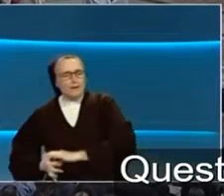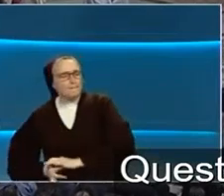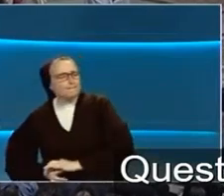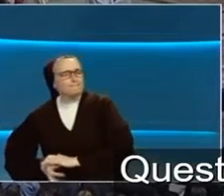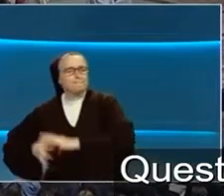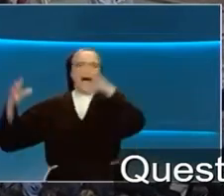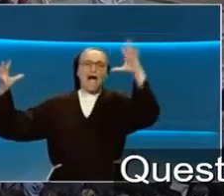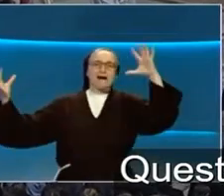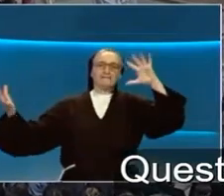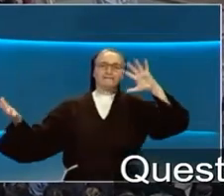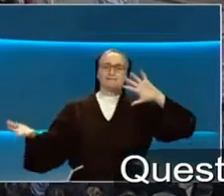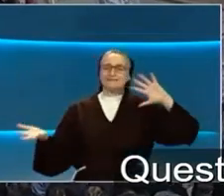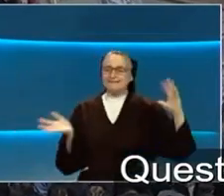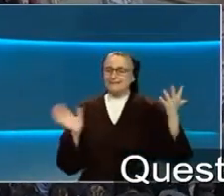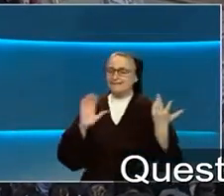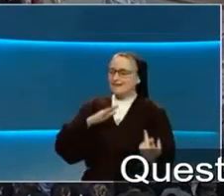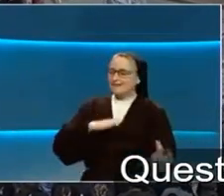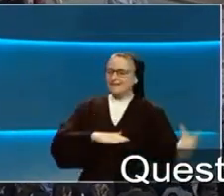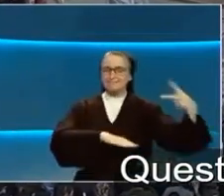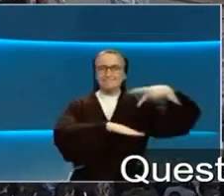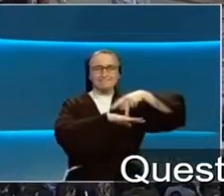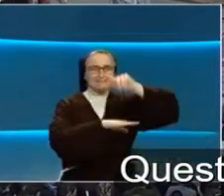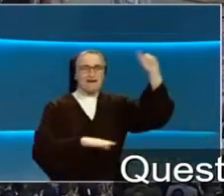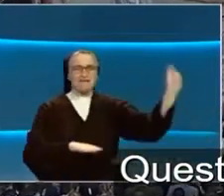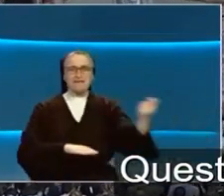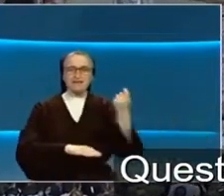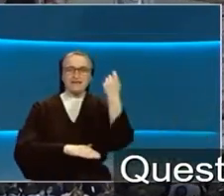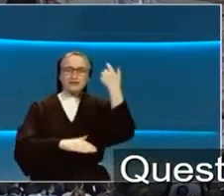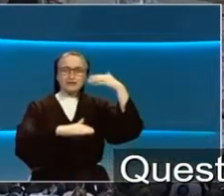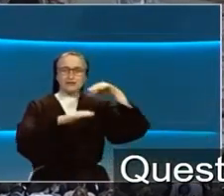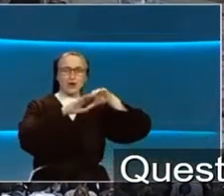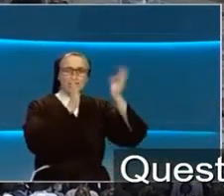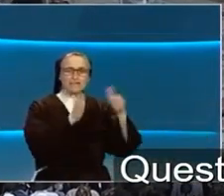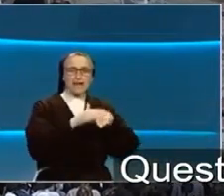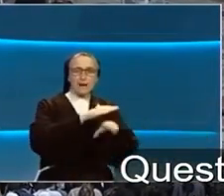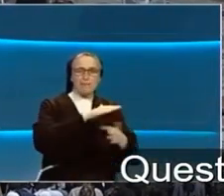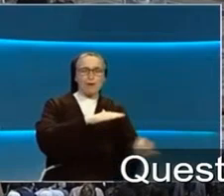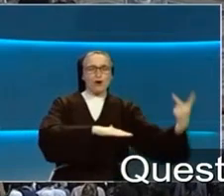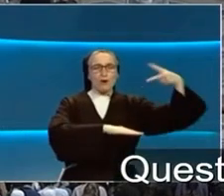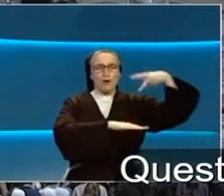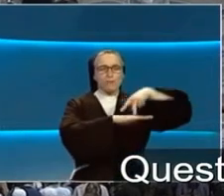mortis Christus ab inferis victor